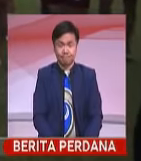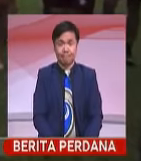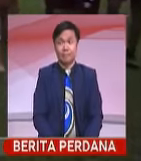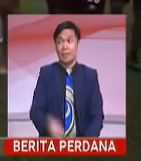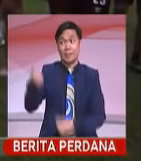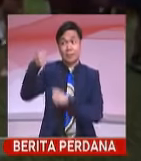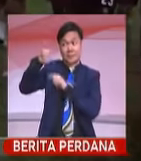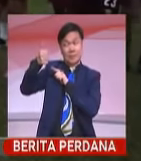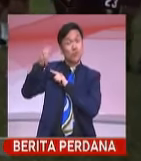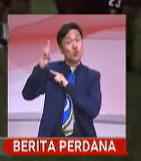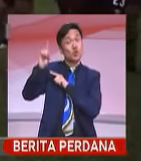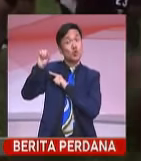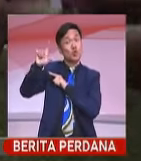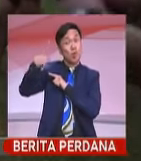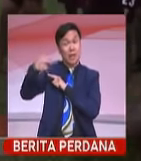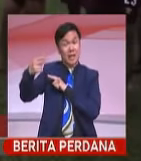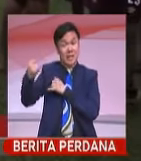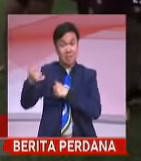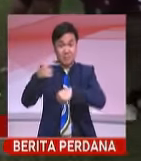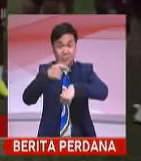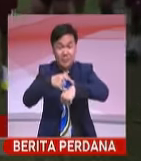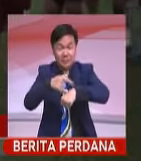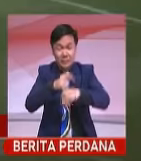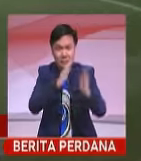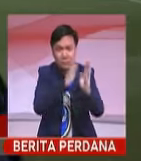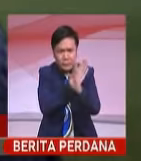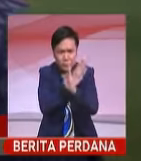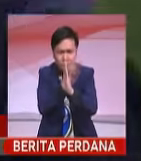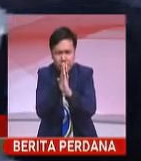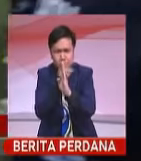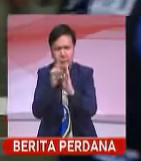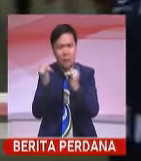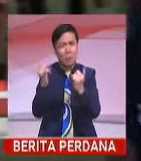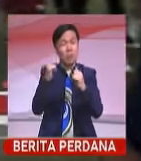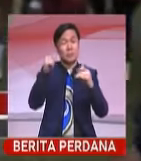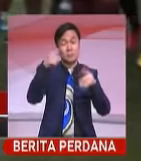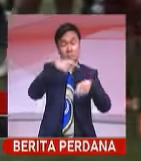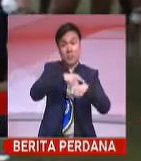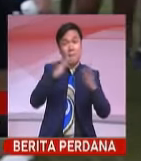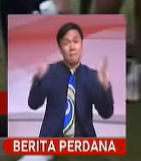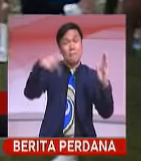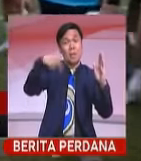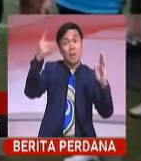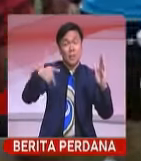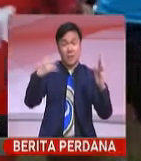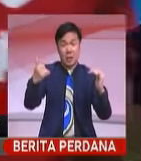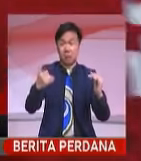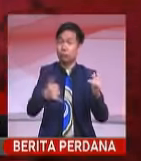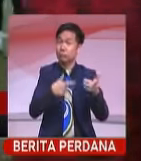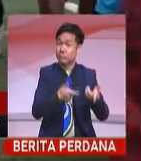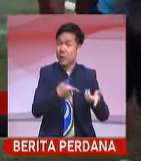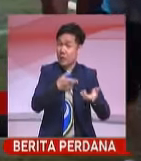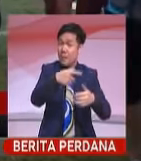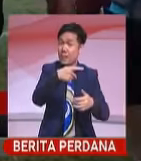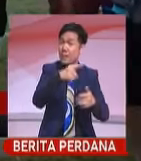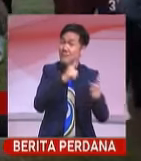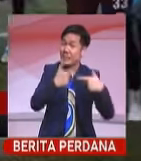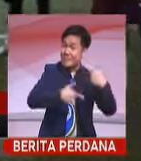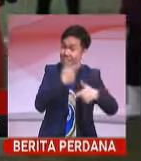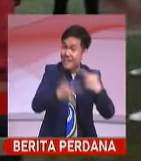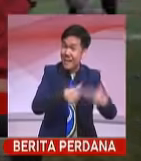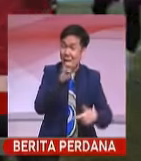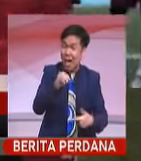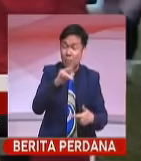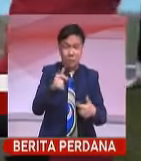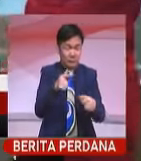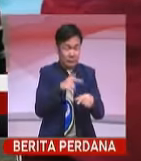Menurut Dolah, dengan tempoh yang semakin singkat kerana pelaksanaan PKP di seluruh negara, maka kalender Liga M akan menjadi lebih padat sekiranya saingan